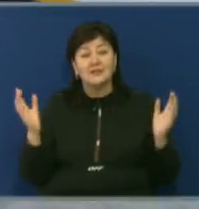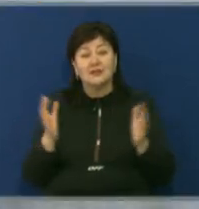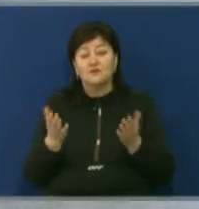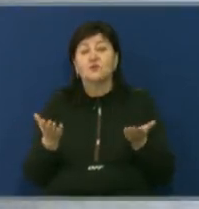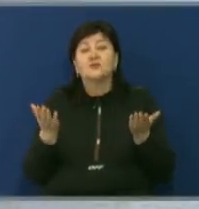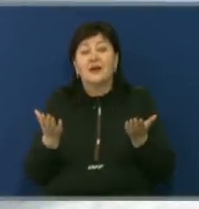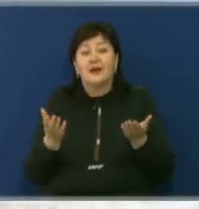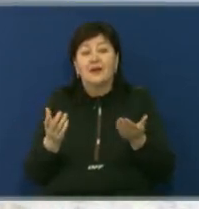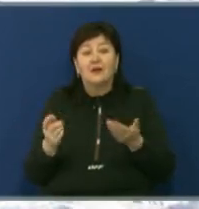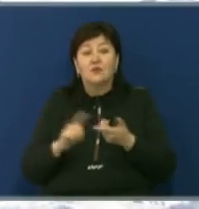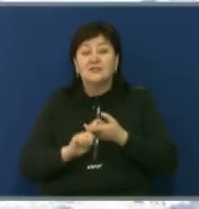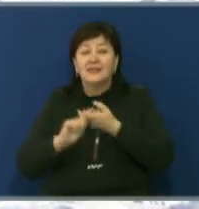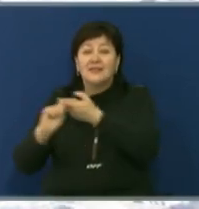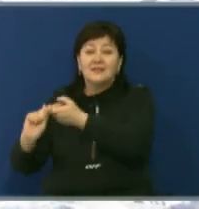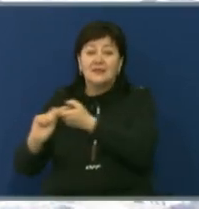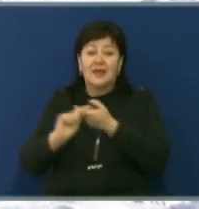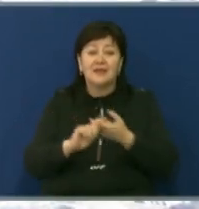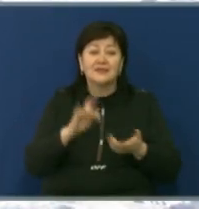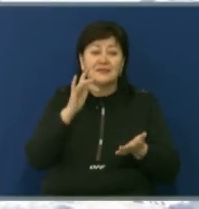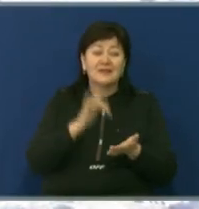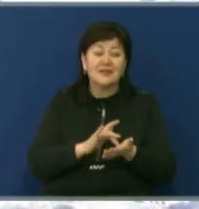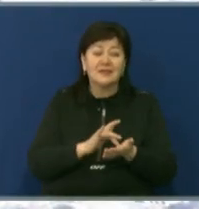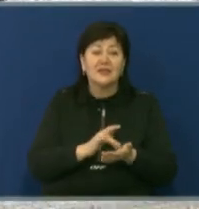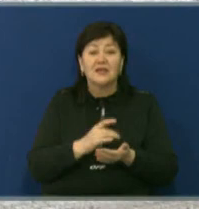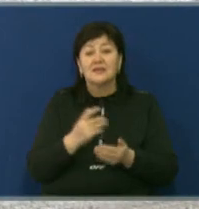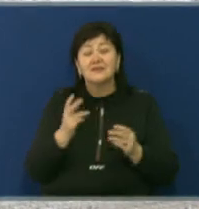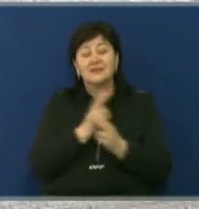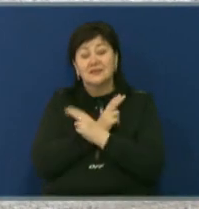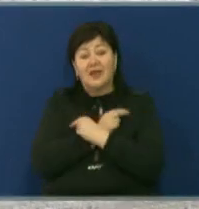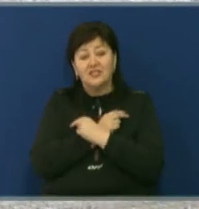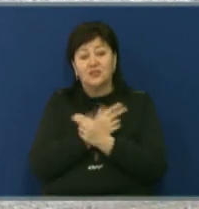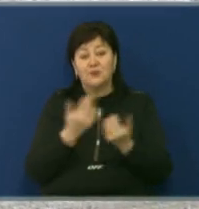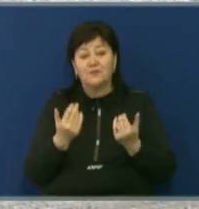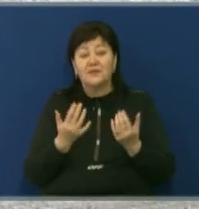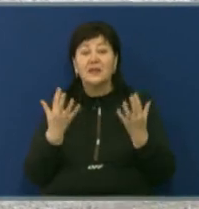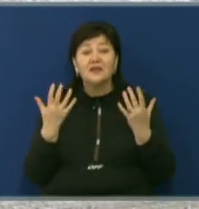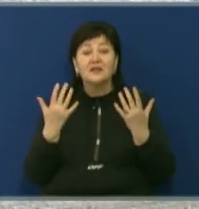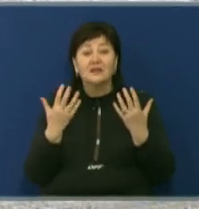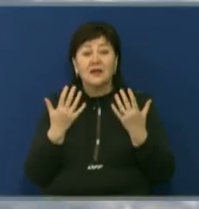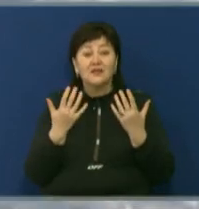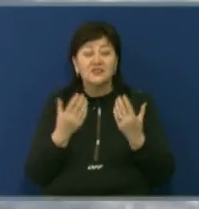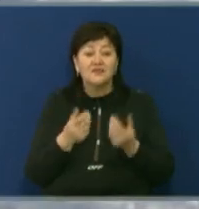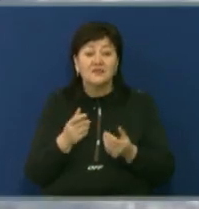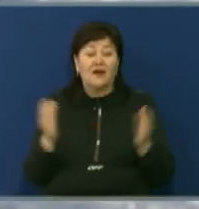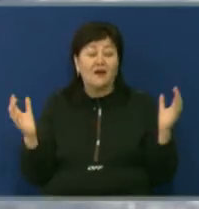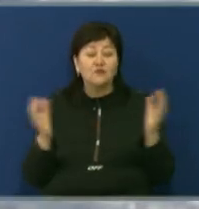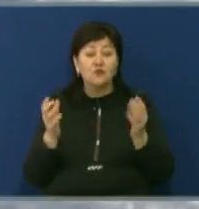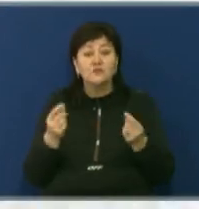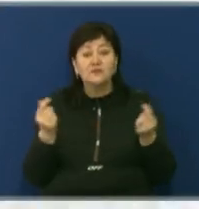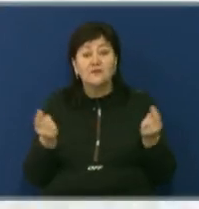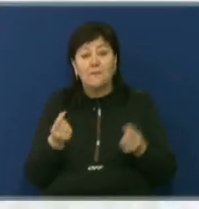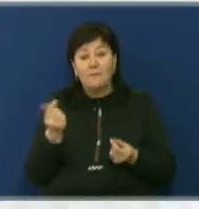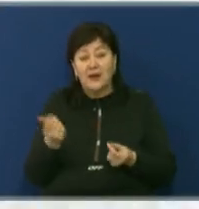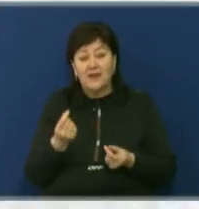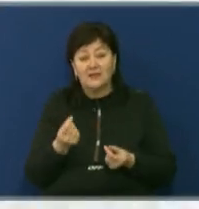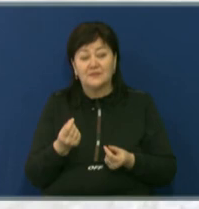жүреді. Оның өзін аңдып тұрмаса үлгірмей қалады. Желіде автобустар саны аз, сондықтан көлікте қашанда адам лық толы.